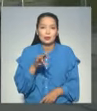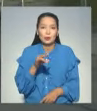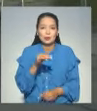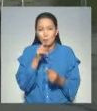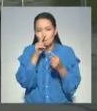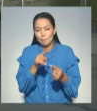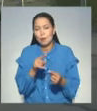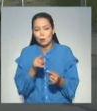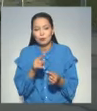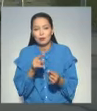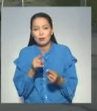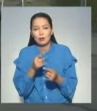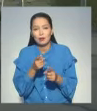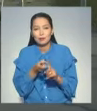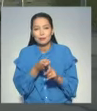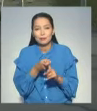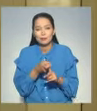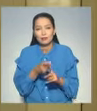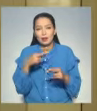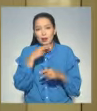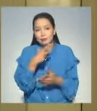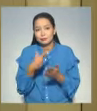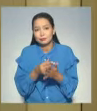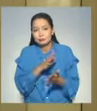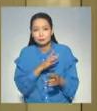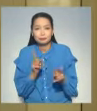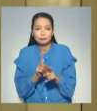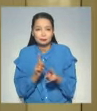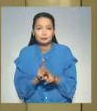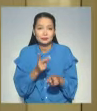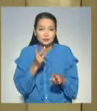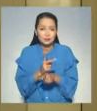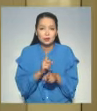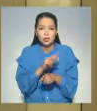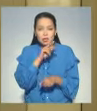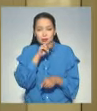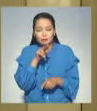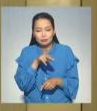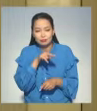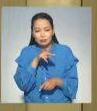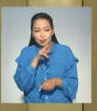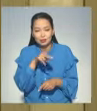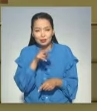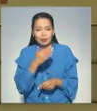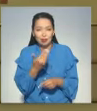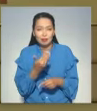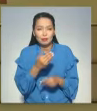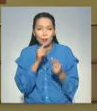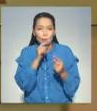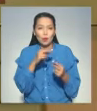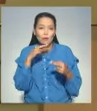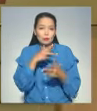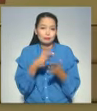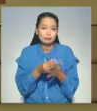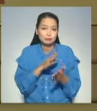ем жасалды. Токсиколог мамандармен келсе, екі реттік жылан уына қарсы сарысу егілді. Дәрігерлердің айтуынша, клиникалық